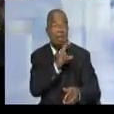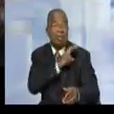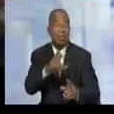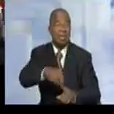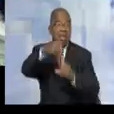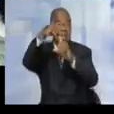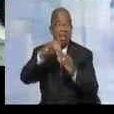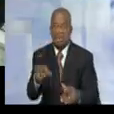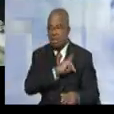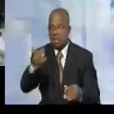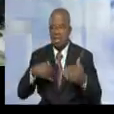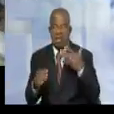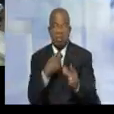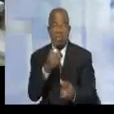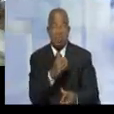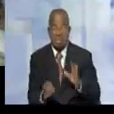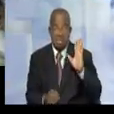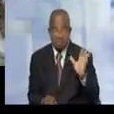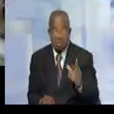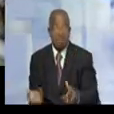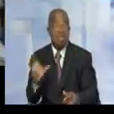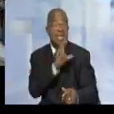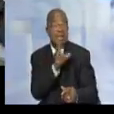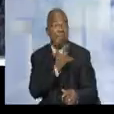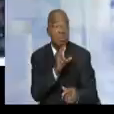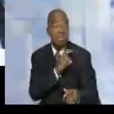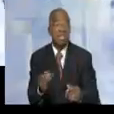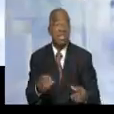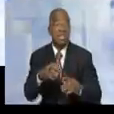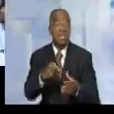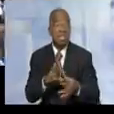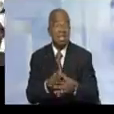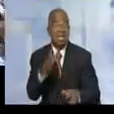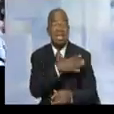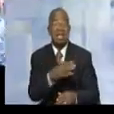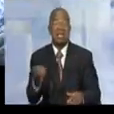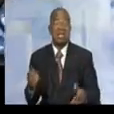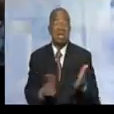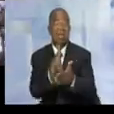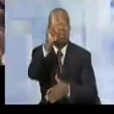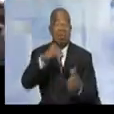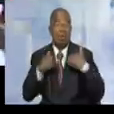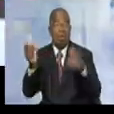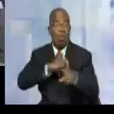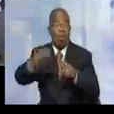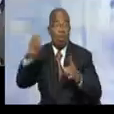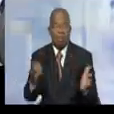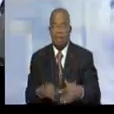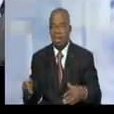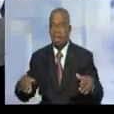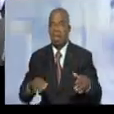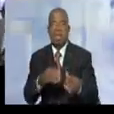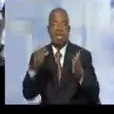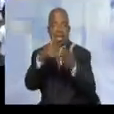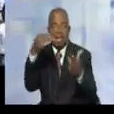de violence. Et pour matérialiser leurs actions, les étudiants ont remis à la présidente de l'université une motion